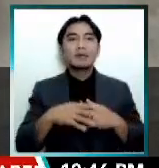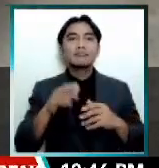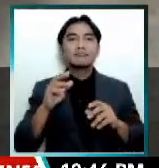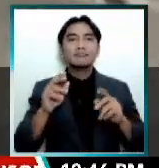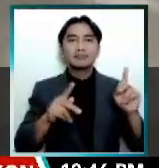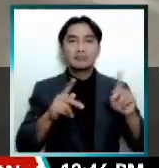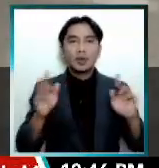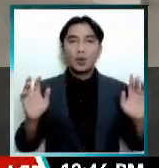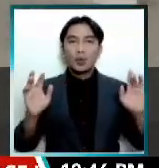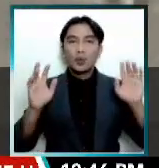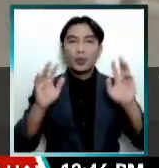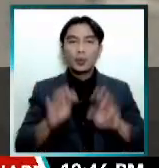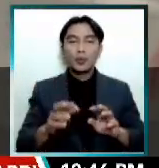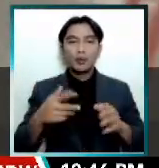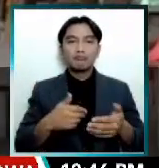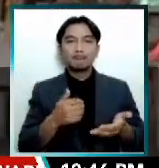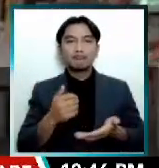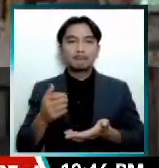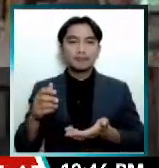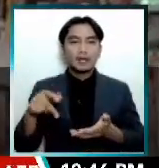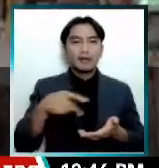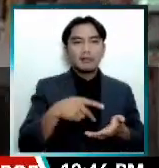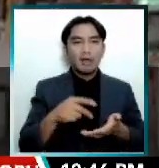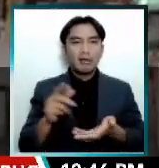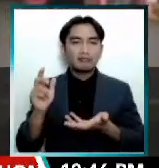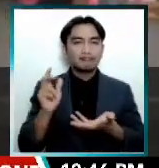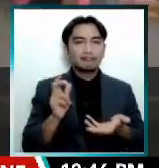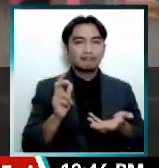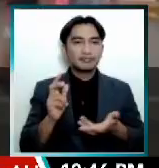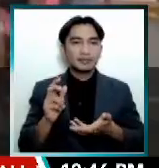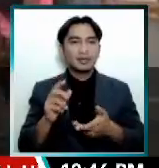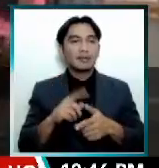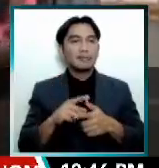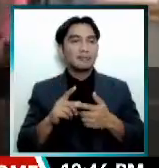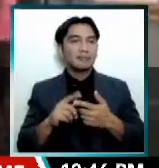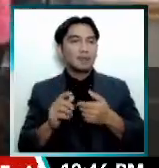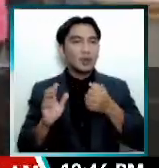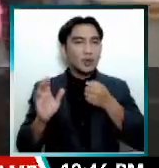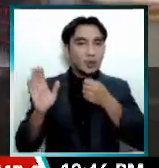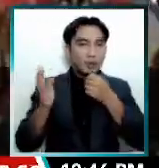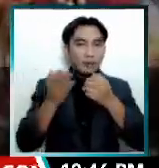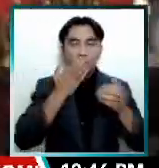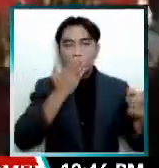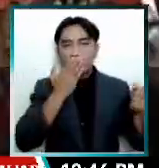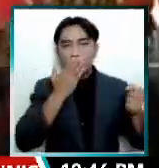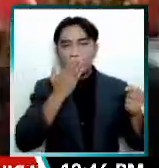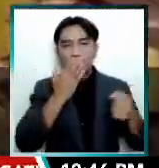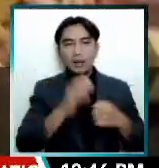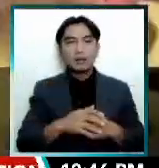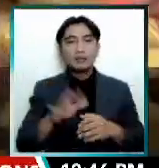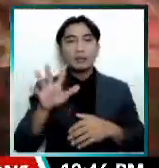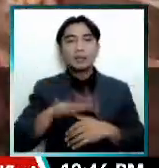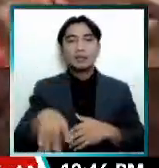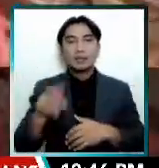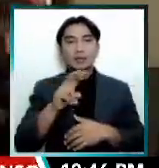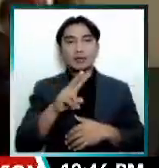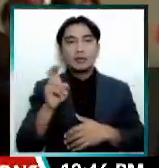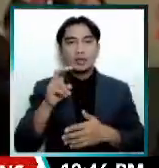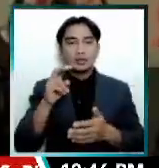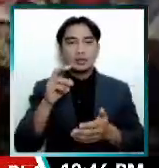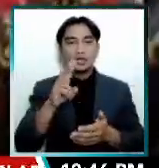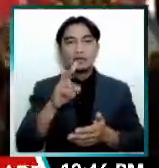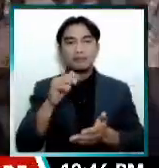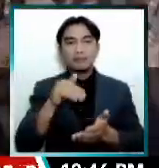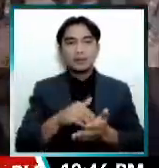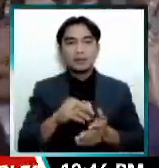nakisayaw kasama mga pumaparadang mga tribo. Ayon sa otoridad, nasa mahigit 2,000 pulis ang ipinakalat para sa seguridad.